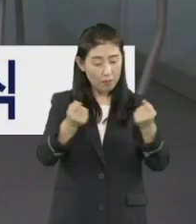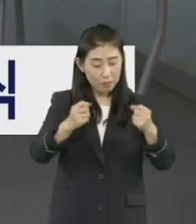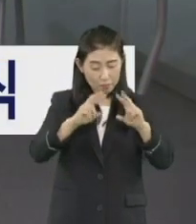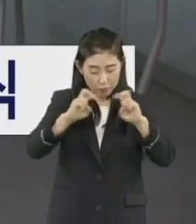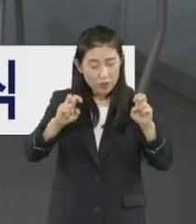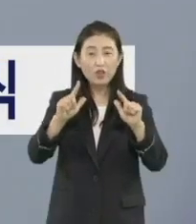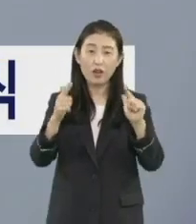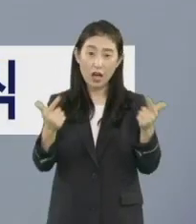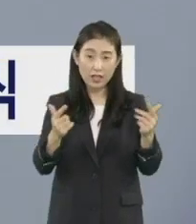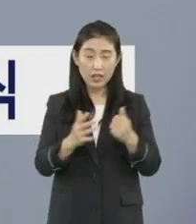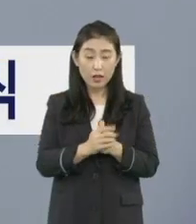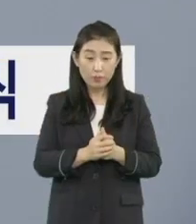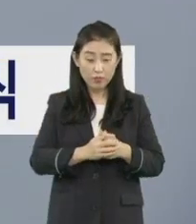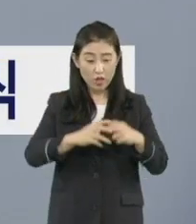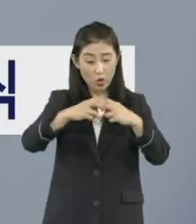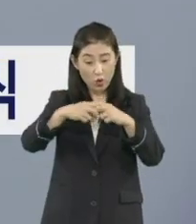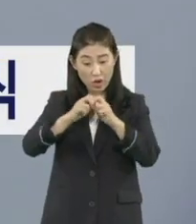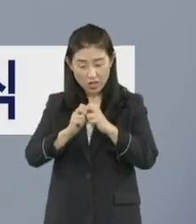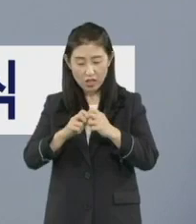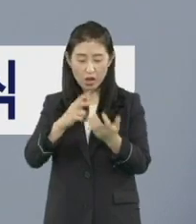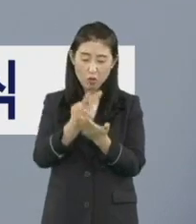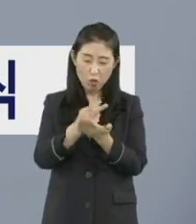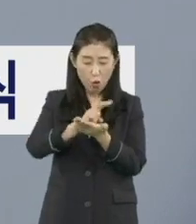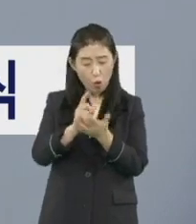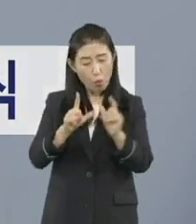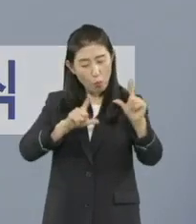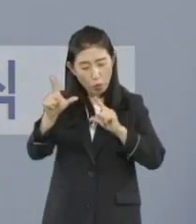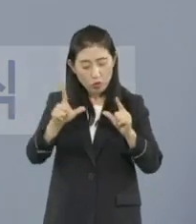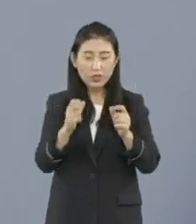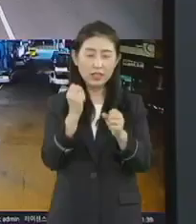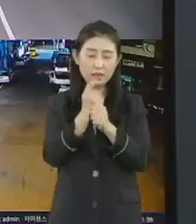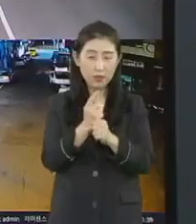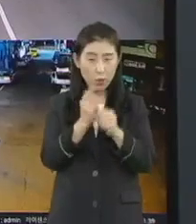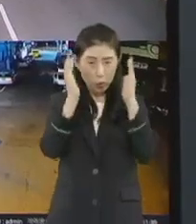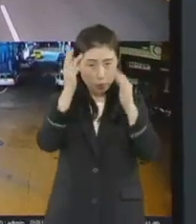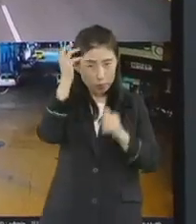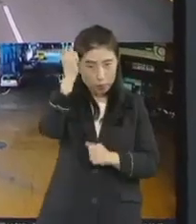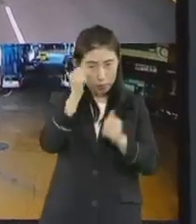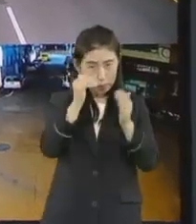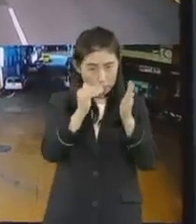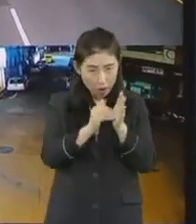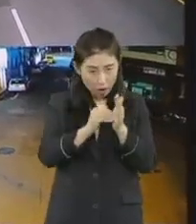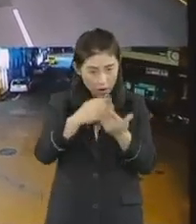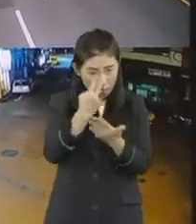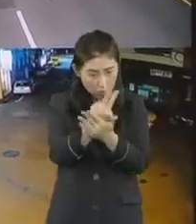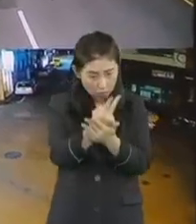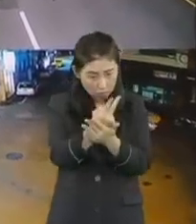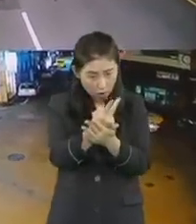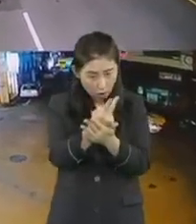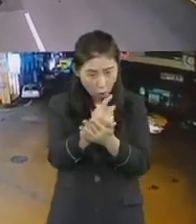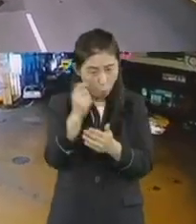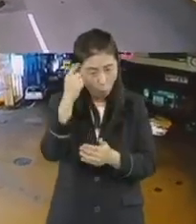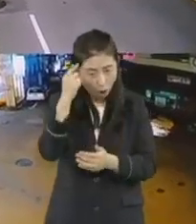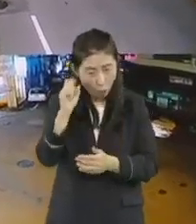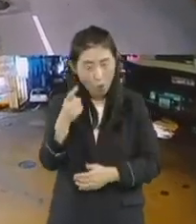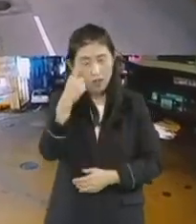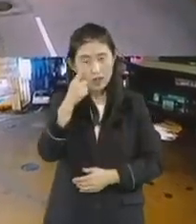것이 아니라 관절의 위치와 자세 등 학습된 정보를 종합해 쓰러짐 여부를 판단하는